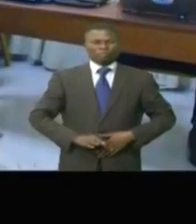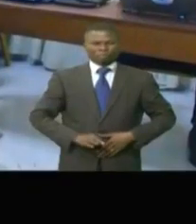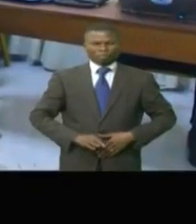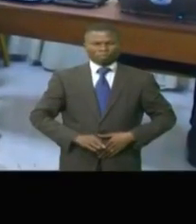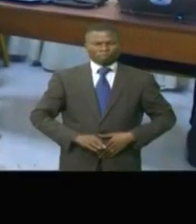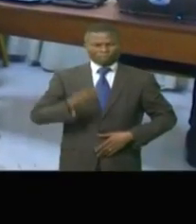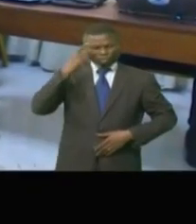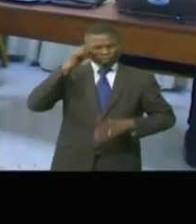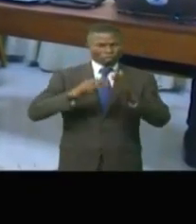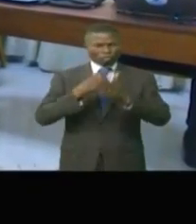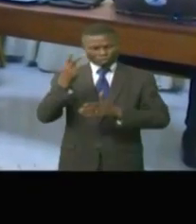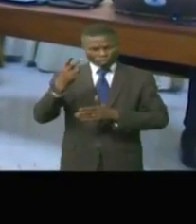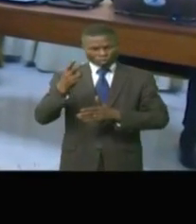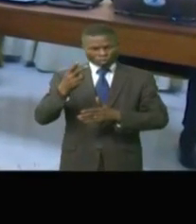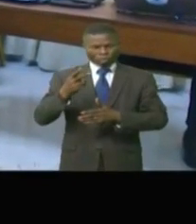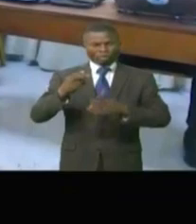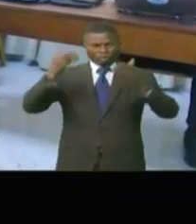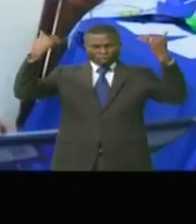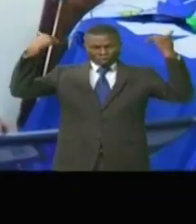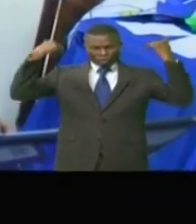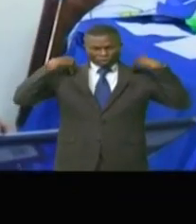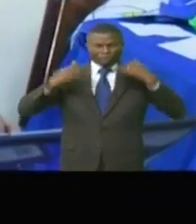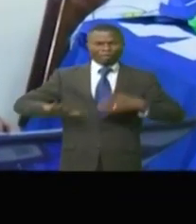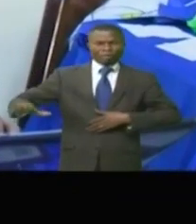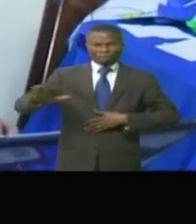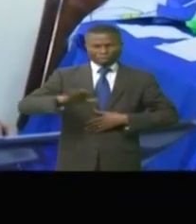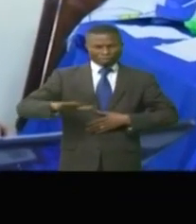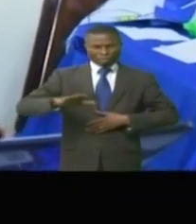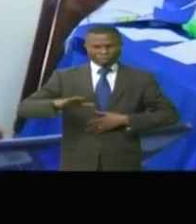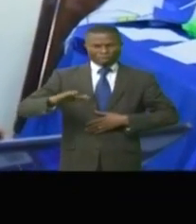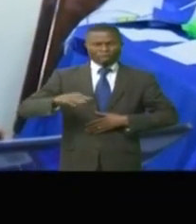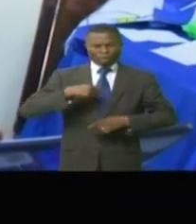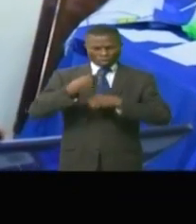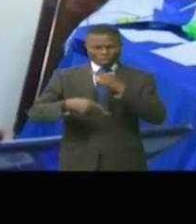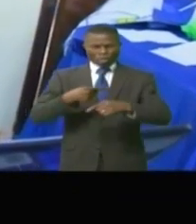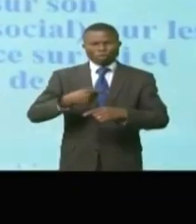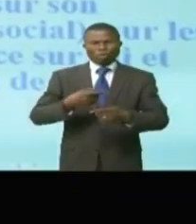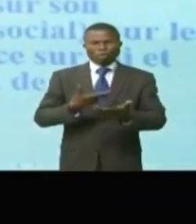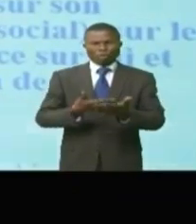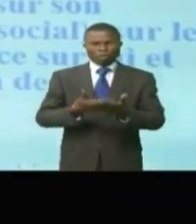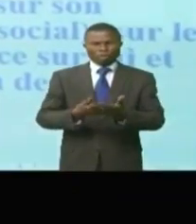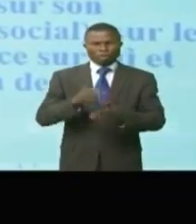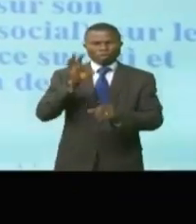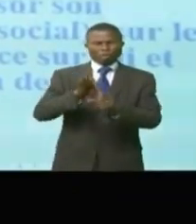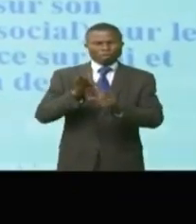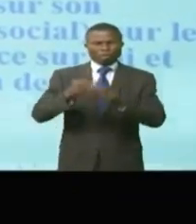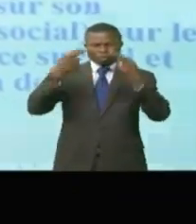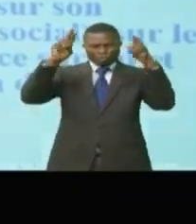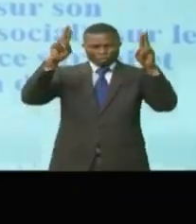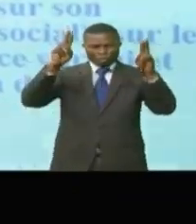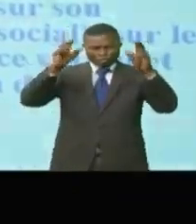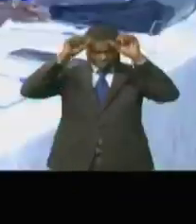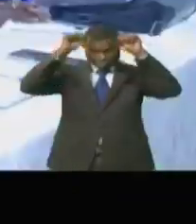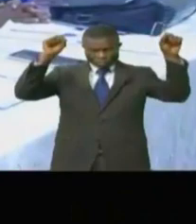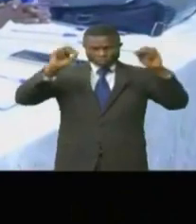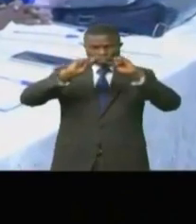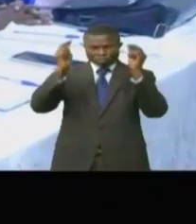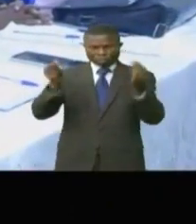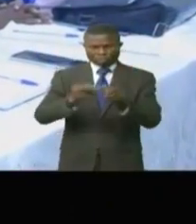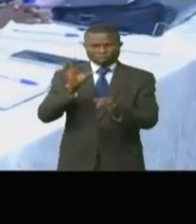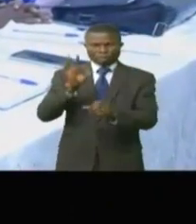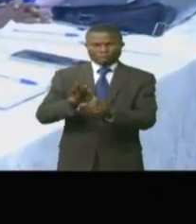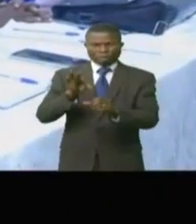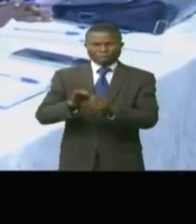pour son second mandat à la magistrature suprême pose déjà les jalons pour des scrutins réussis. Le président de la commission